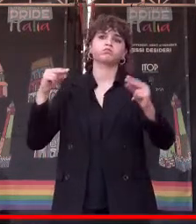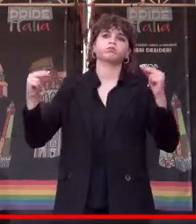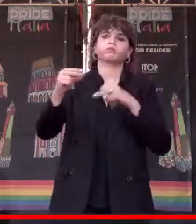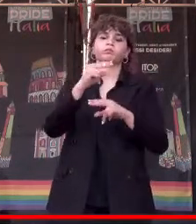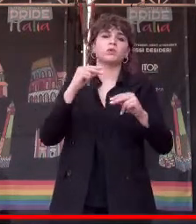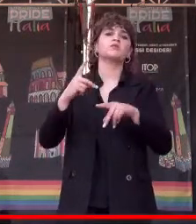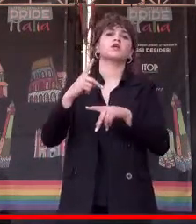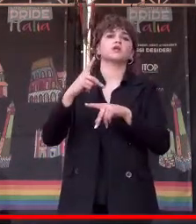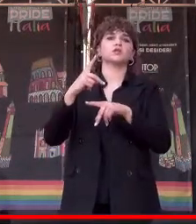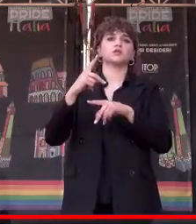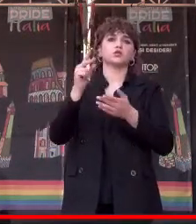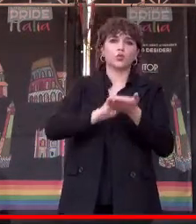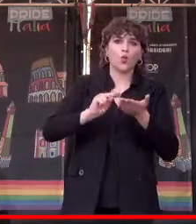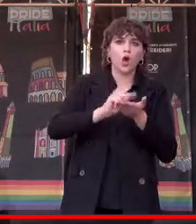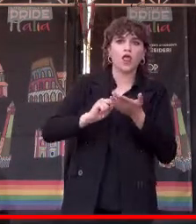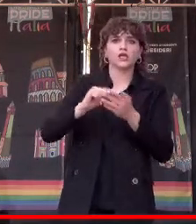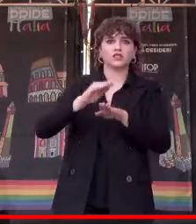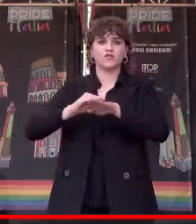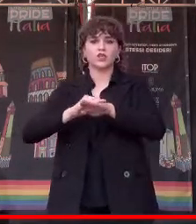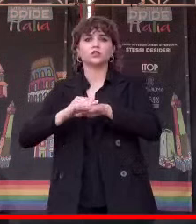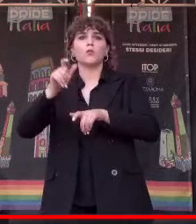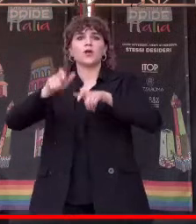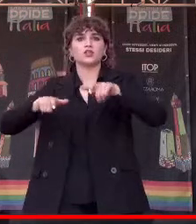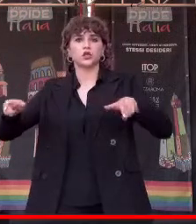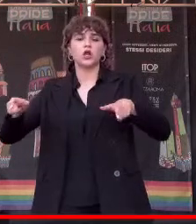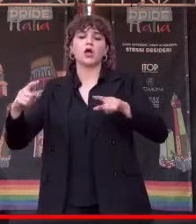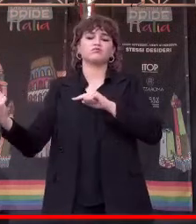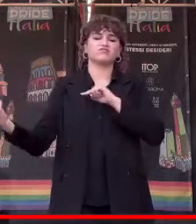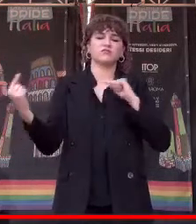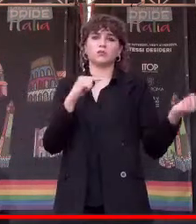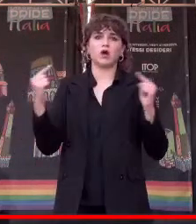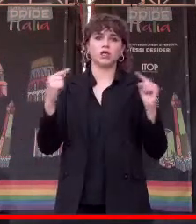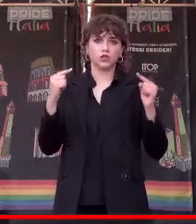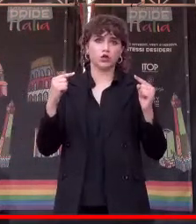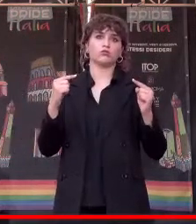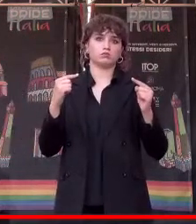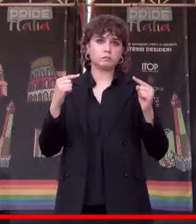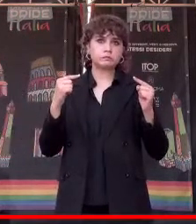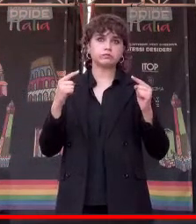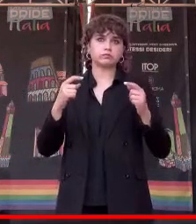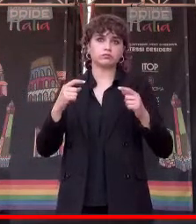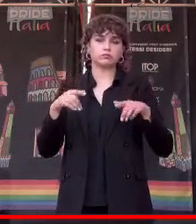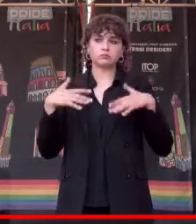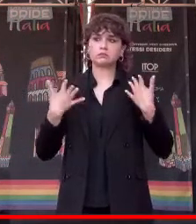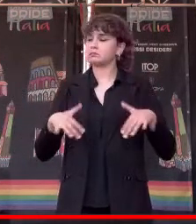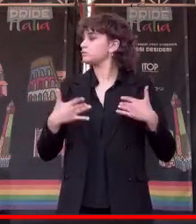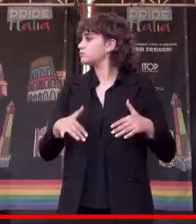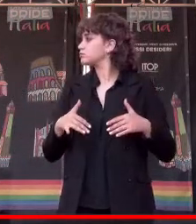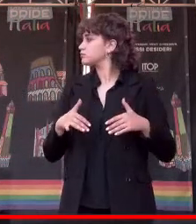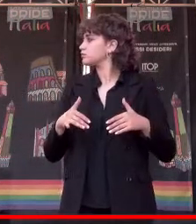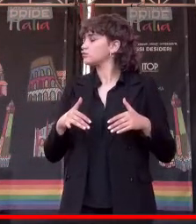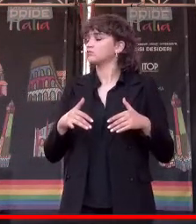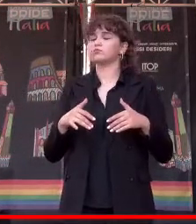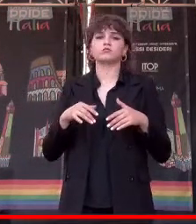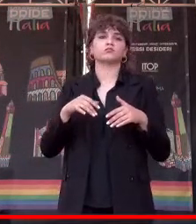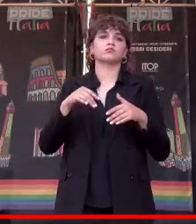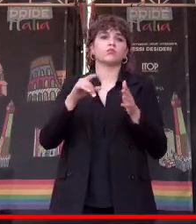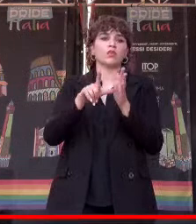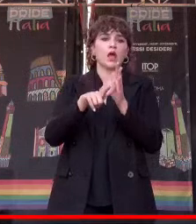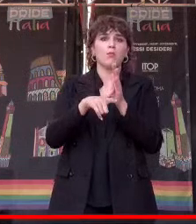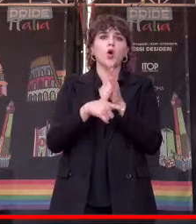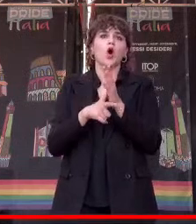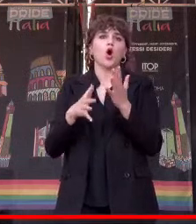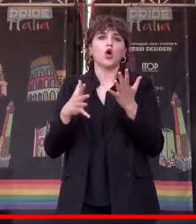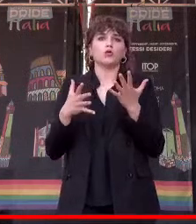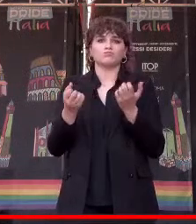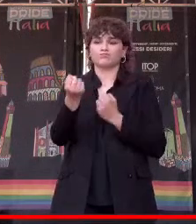Però un dibattitone, cioè apriamo tanti temi, ne siamo consapevoli. Il tempo è tiranno e quindi comunque andiamo con Alice, che invece